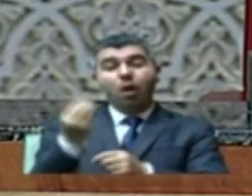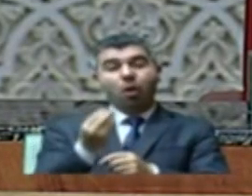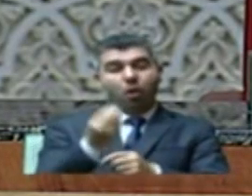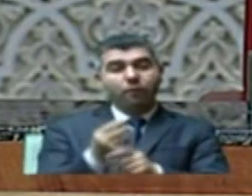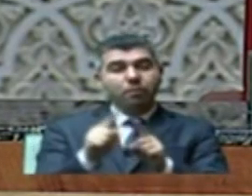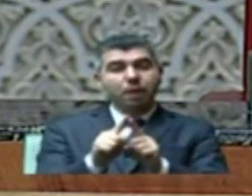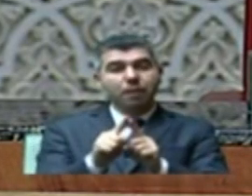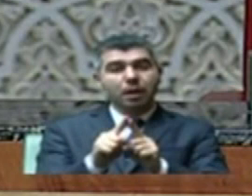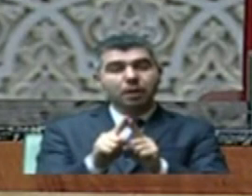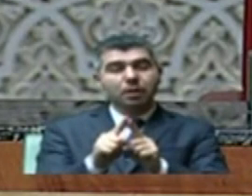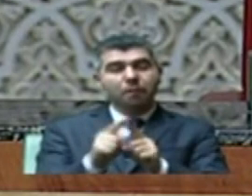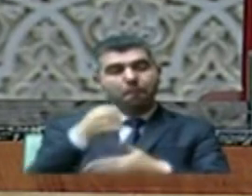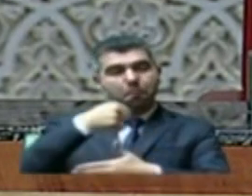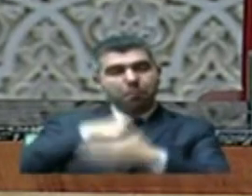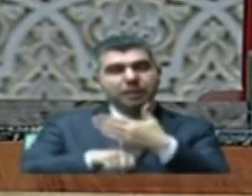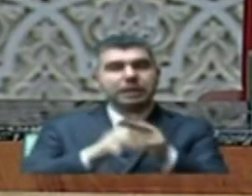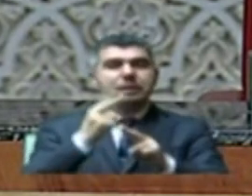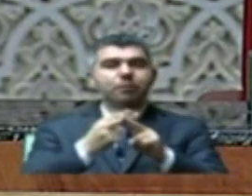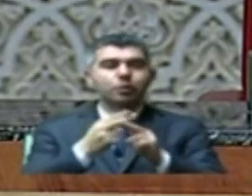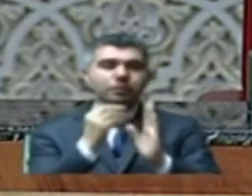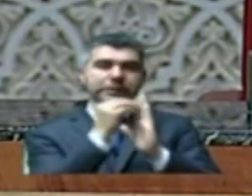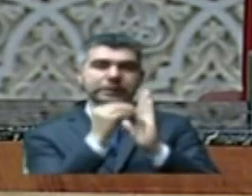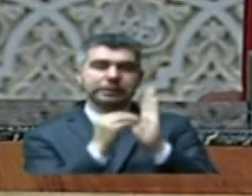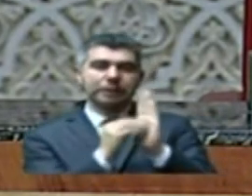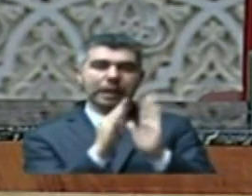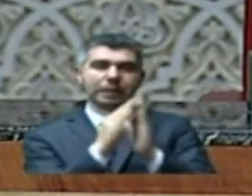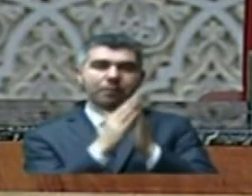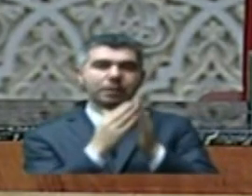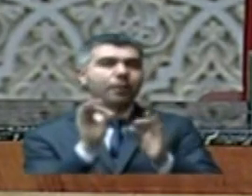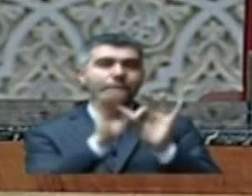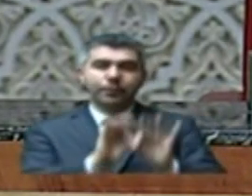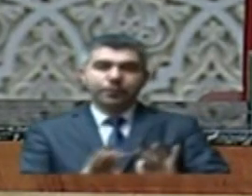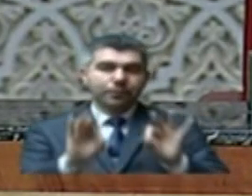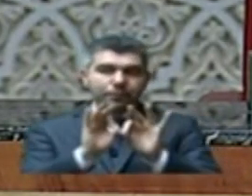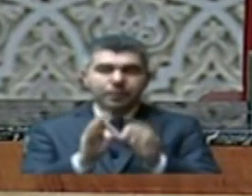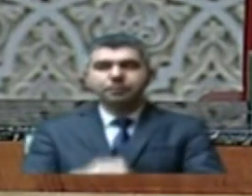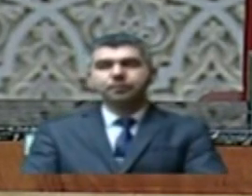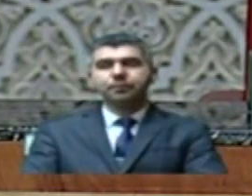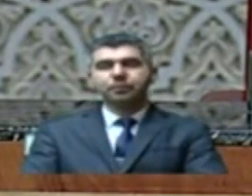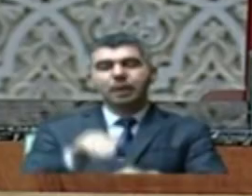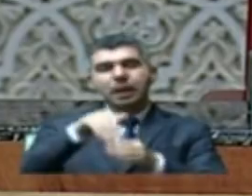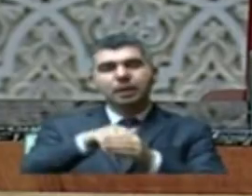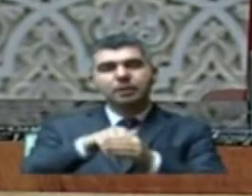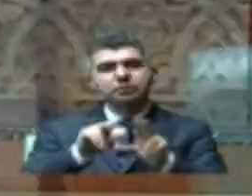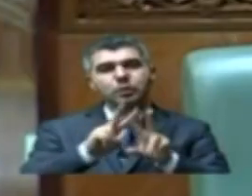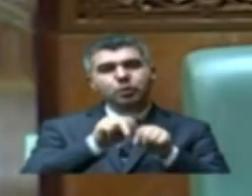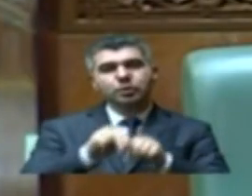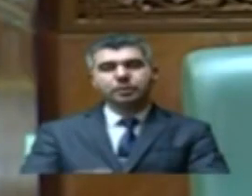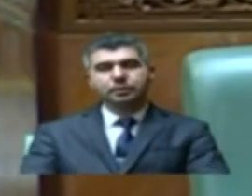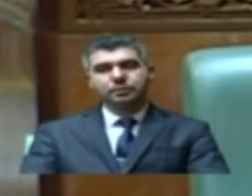الوثائق وغير المعترف بهم. الكلمة لأحد السادة المستشارين من فريق الدستوري الديمقراطي الاجتماعي ليستقدم سؤال. تفضل سي عدل.